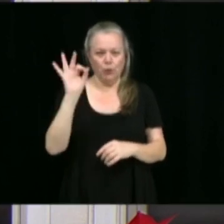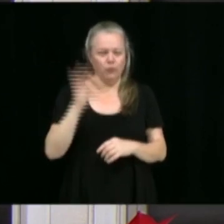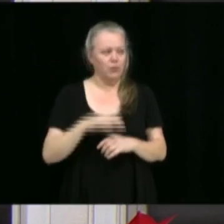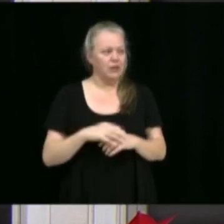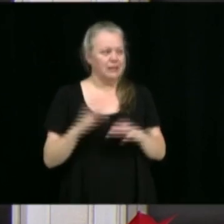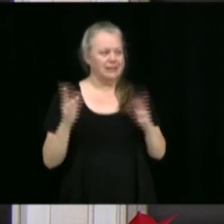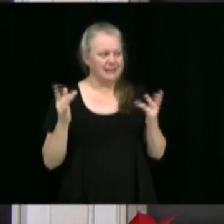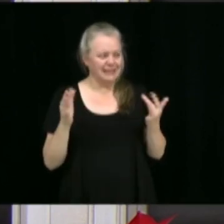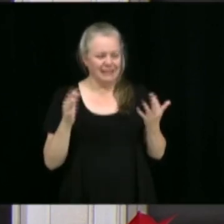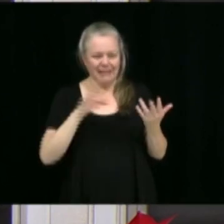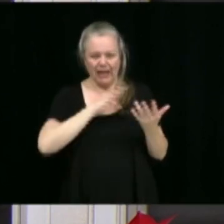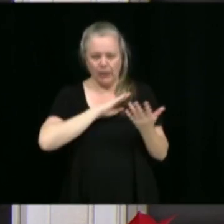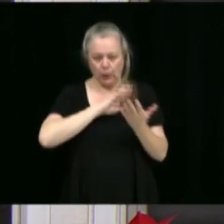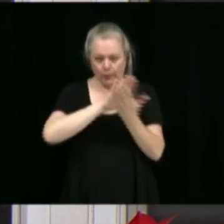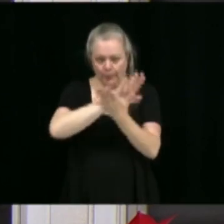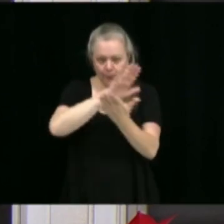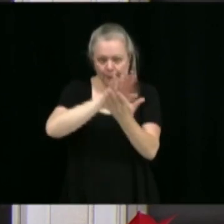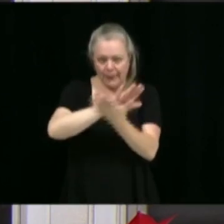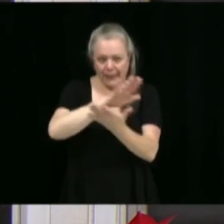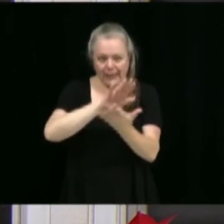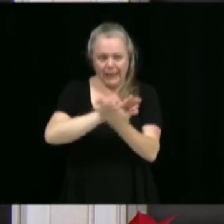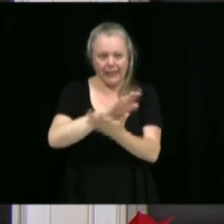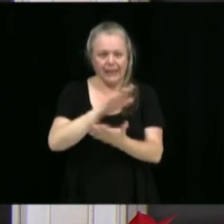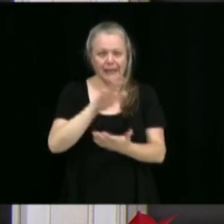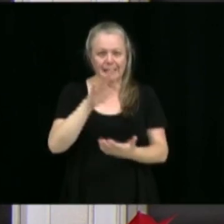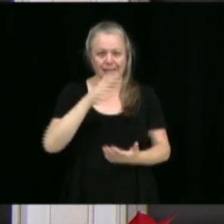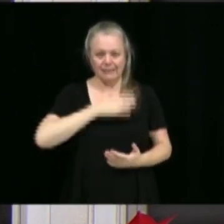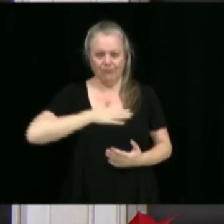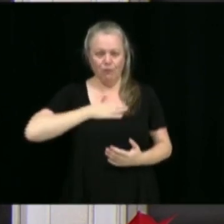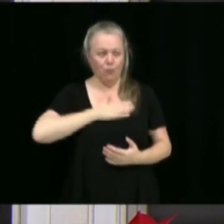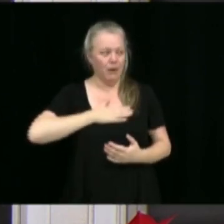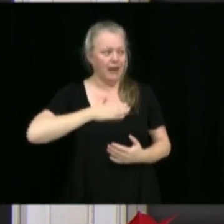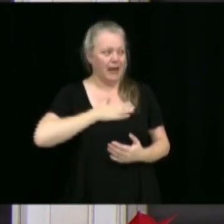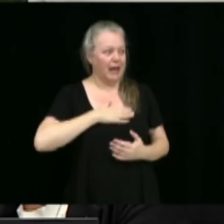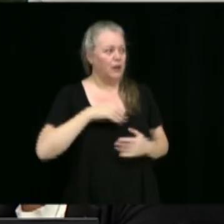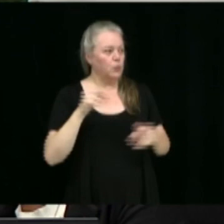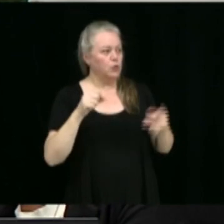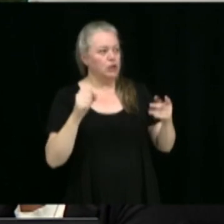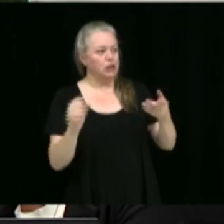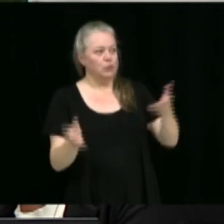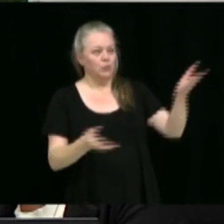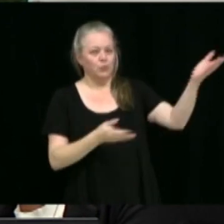On l'a-tu papier? Oui, on a l'ordre du jour. Bon.